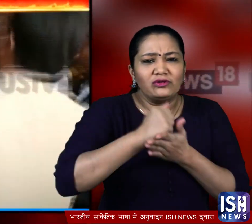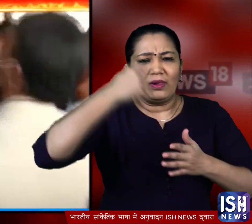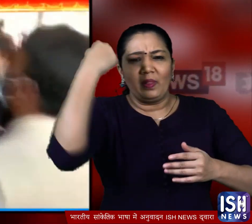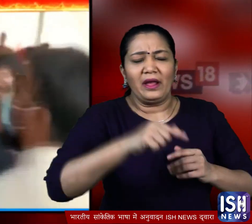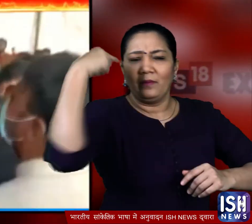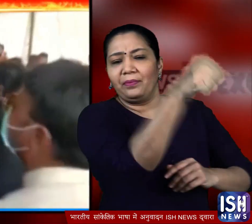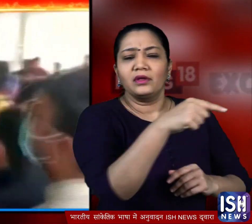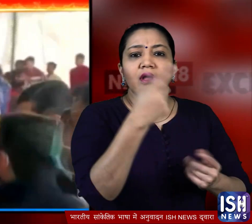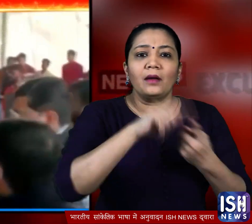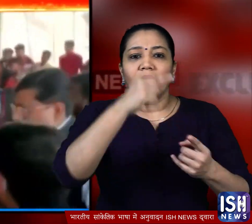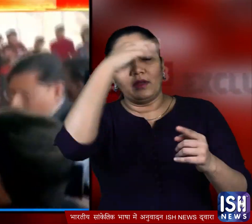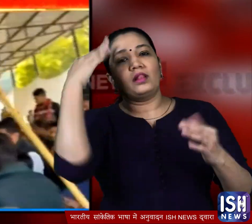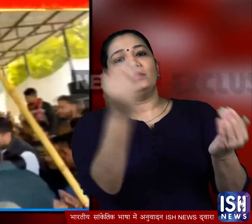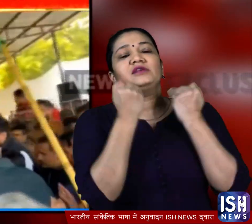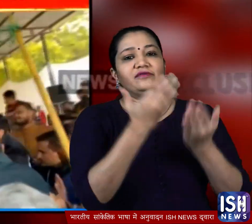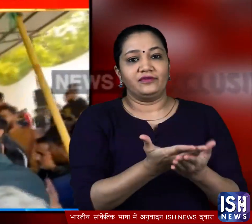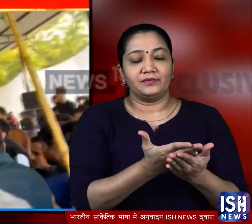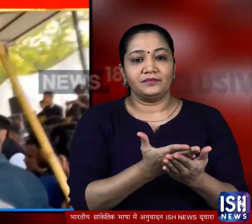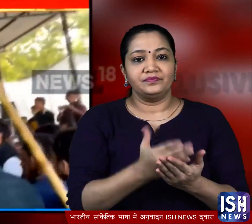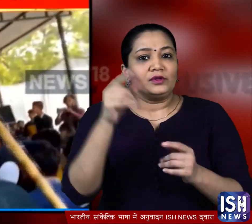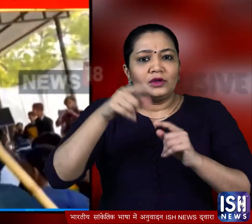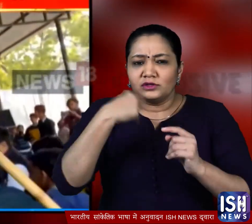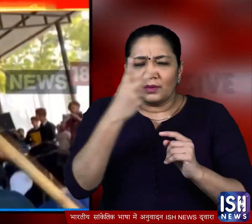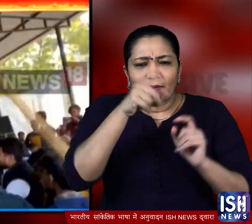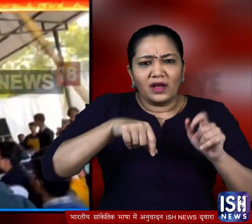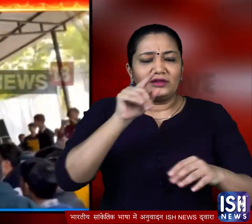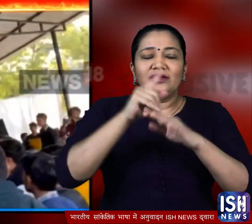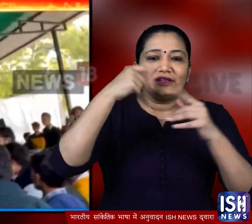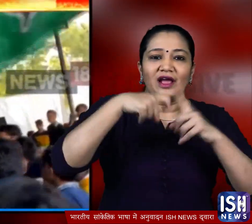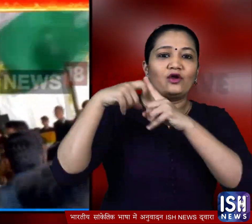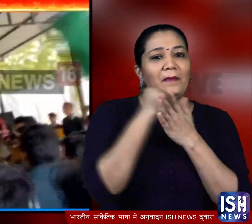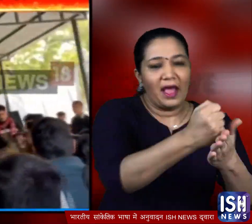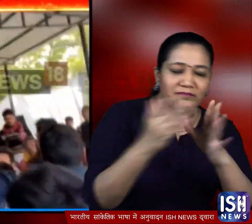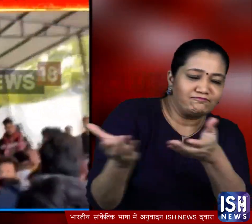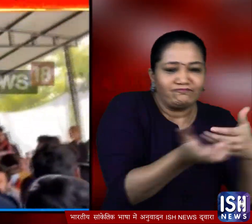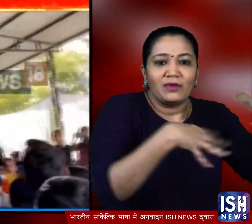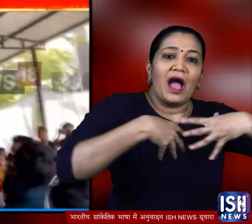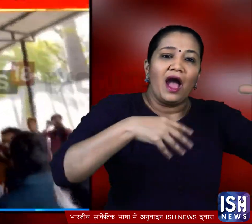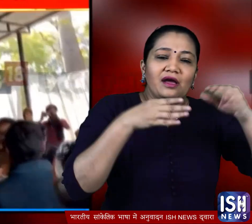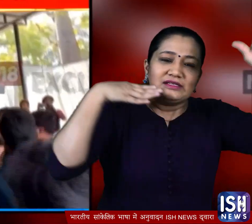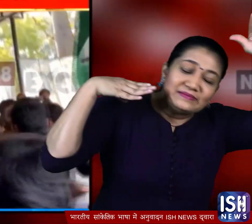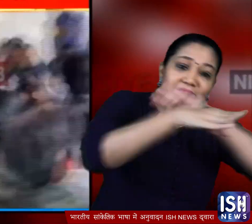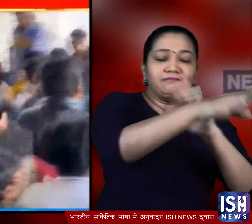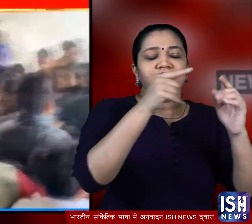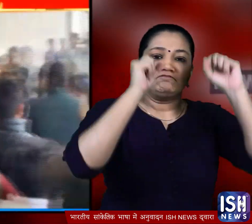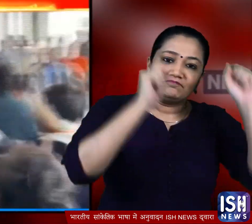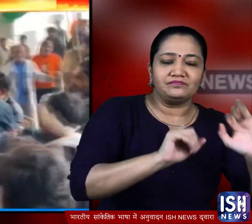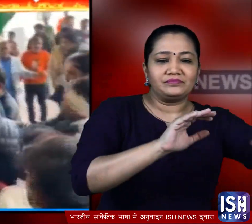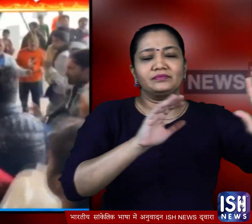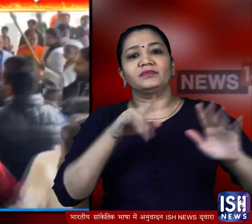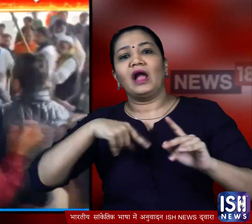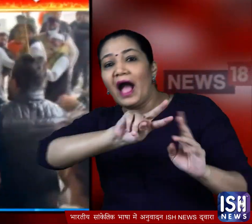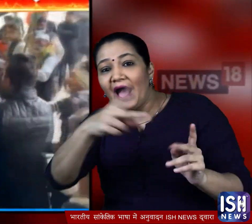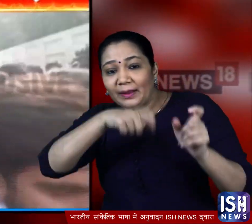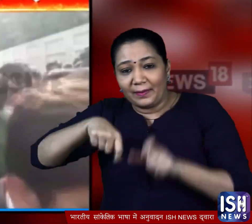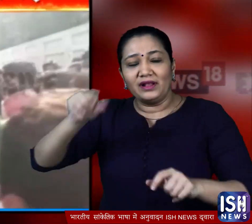की कोशिश की, जिसमें वो बाल बाल बच गए। ऐसा होते ही कुछ लोग कन्हैया कुमार को वहां से निकालकर पार्टी दफ्तर के अंदर ले गए, जबकि बाकी